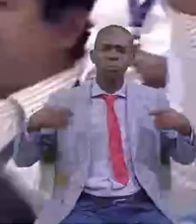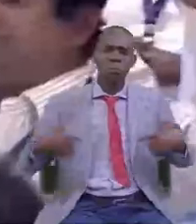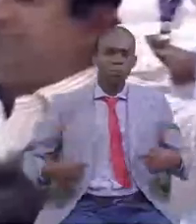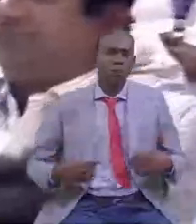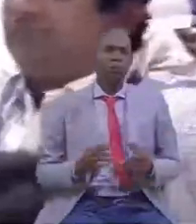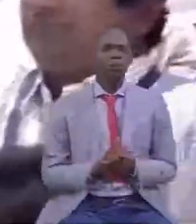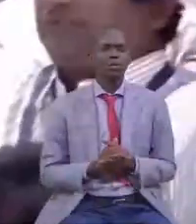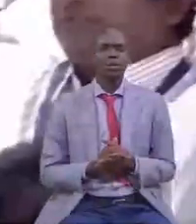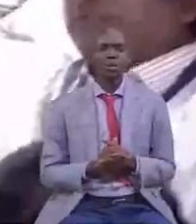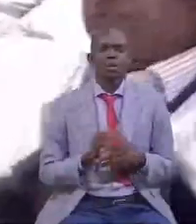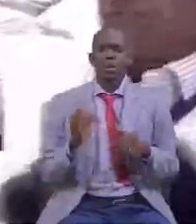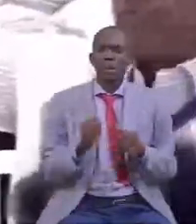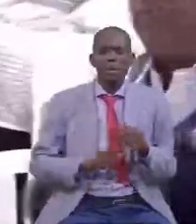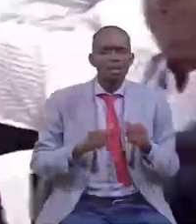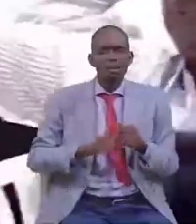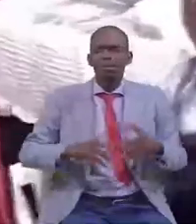toute maladie,